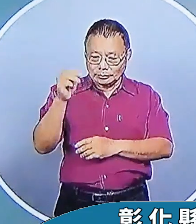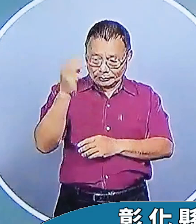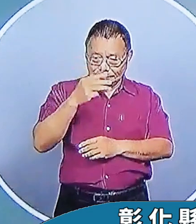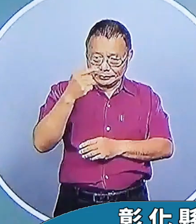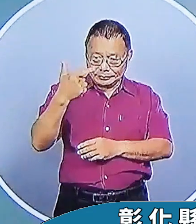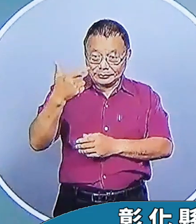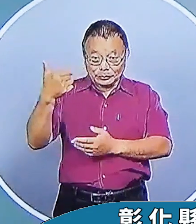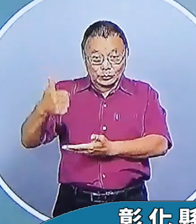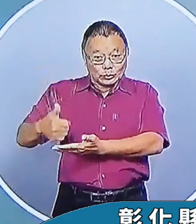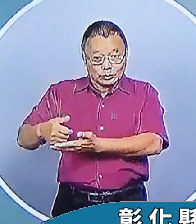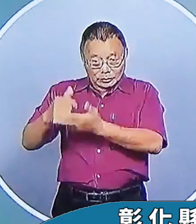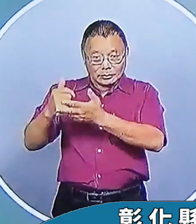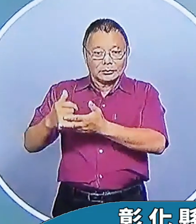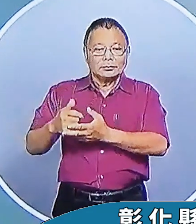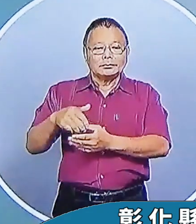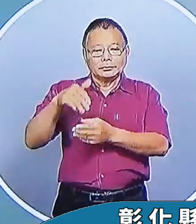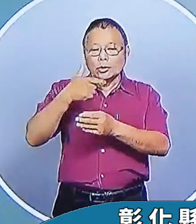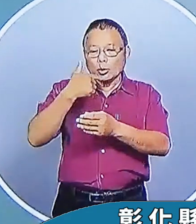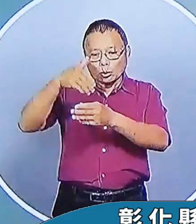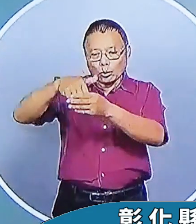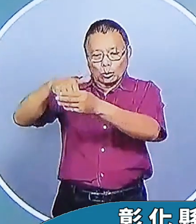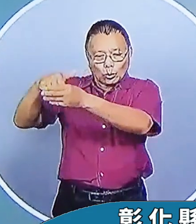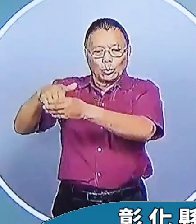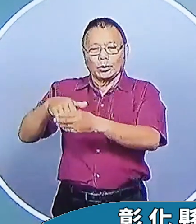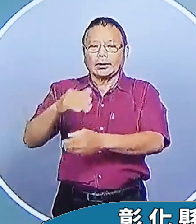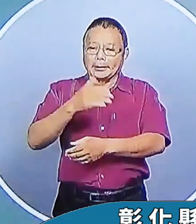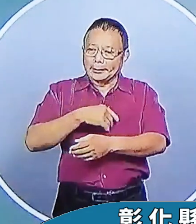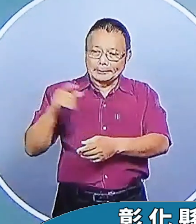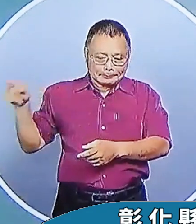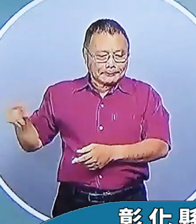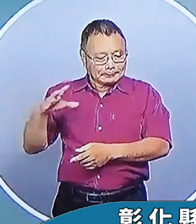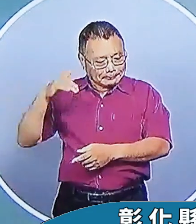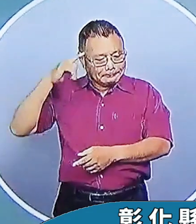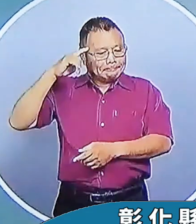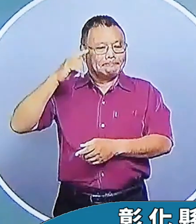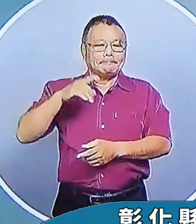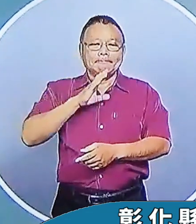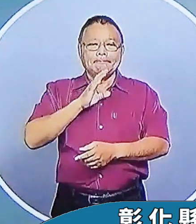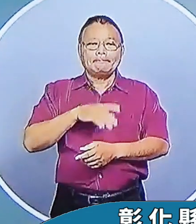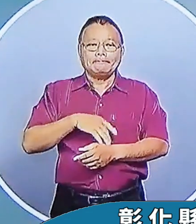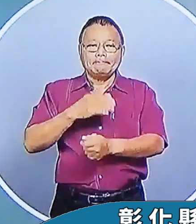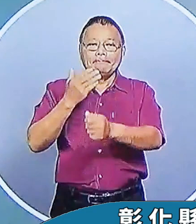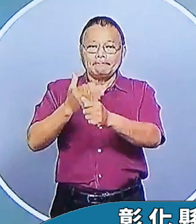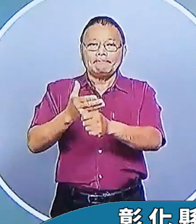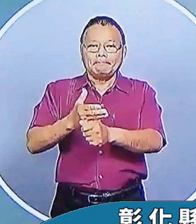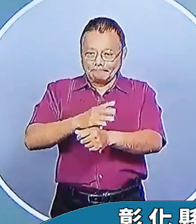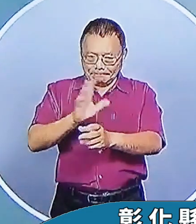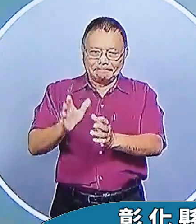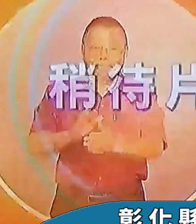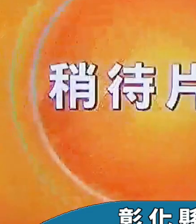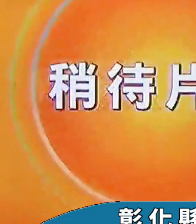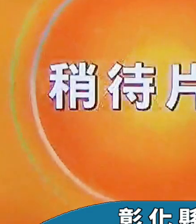369，对老大人的尊敬，吼这是秀峰即届所提出来，嘛，和咱的环境。